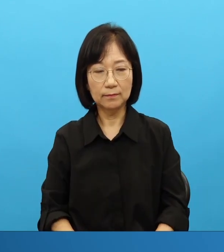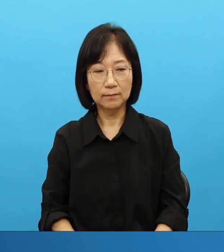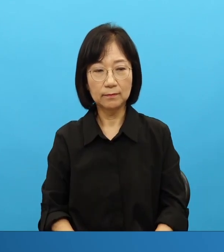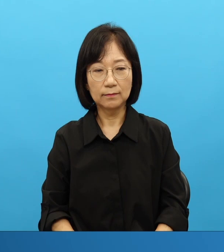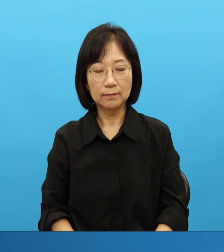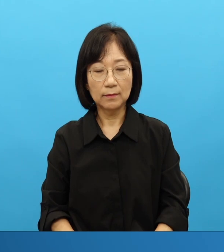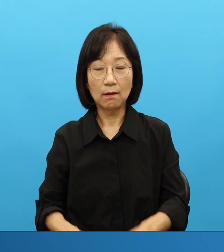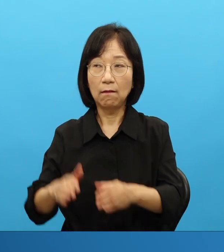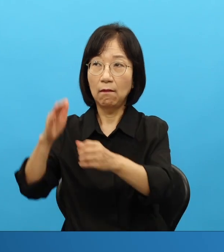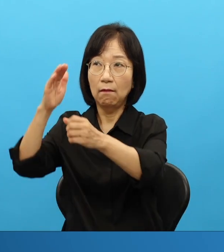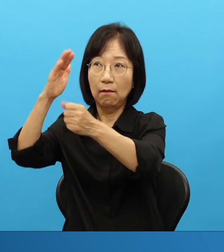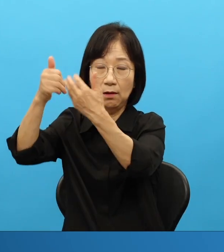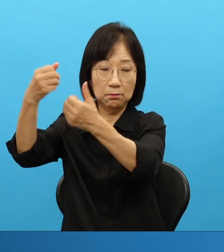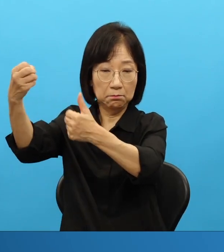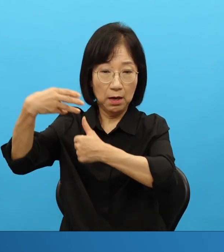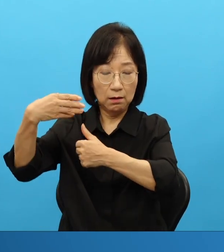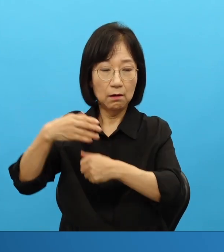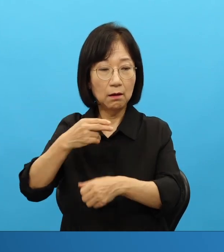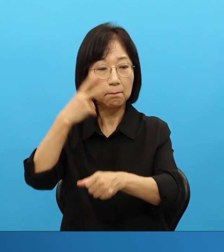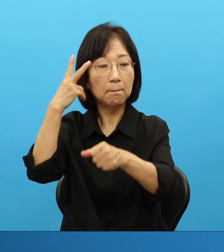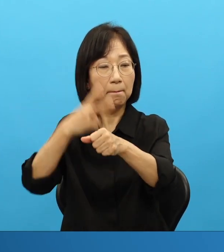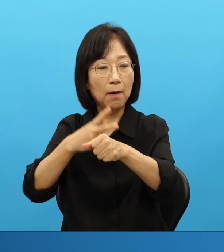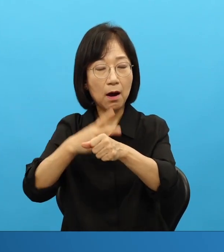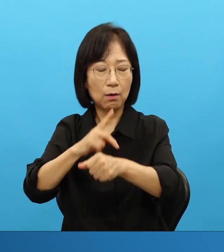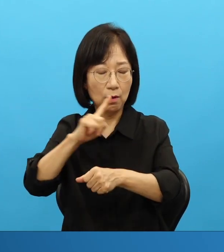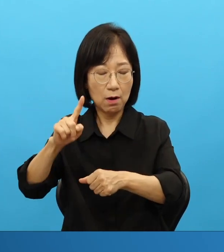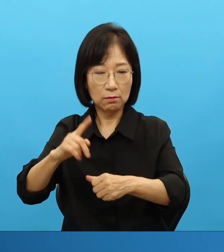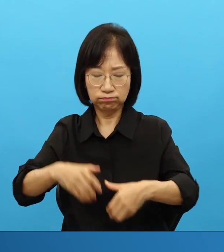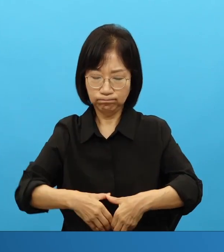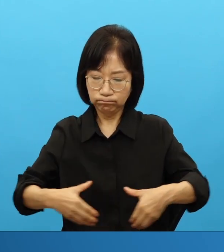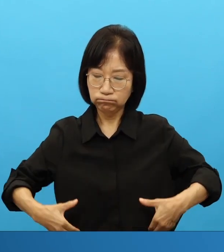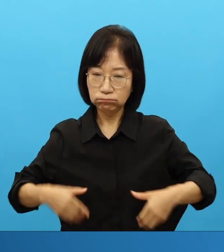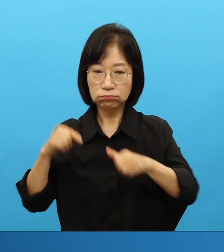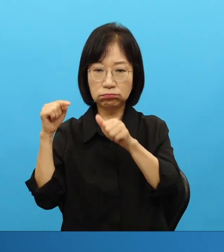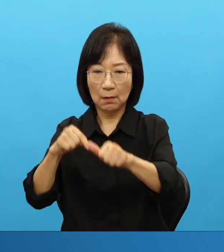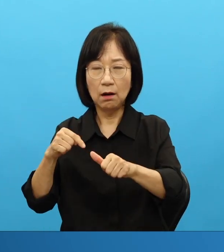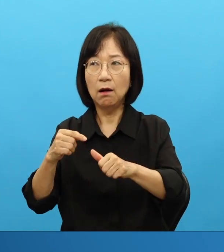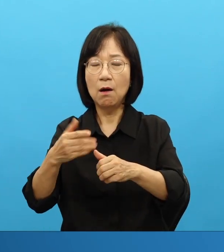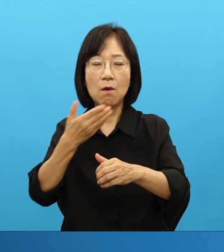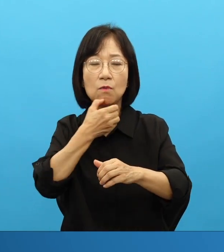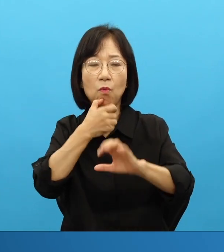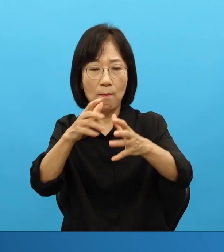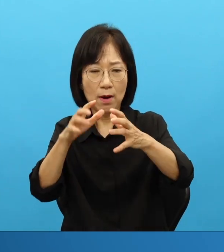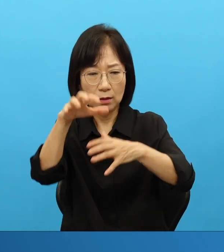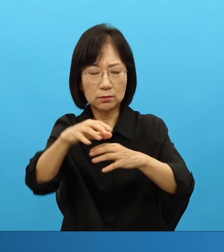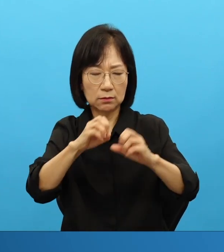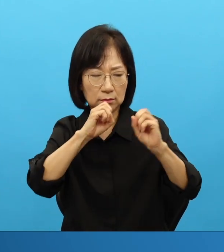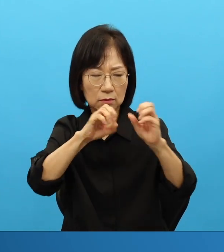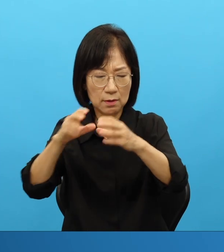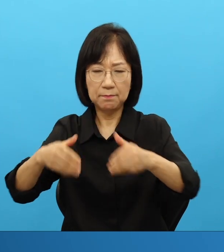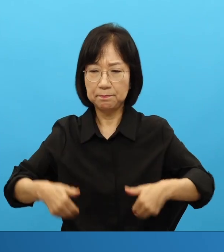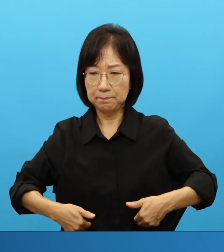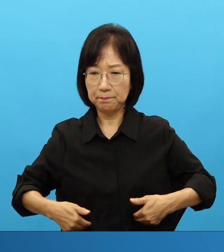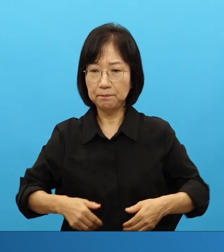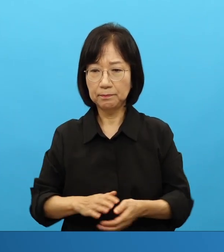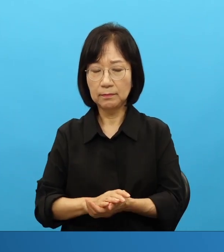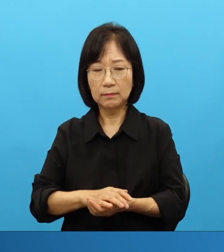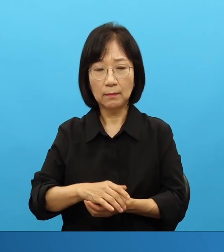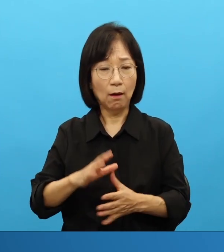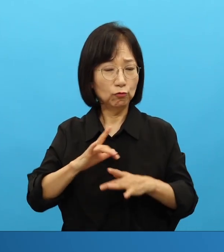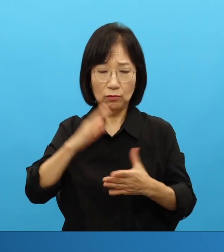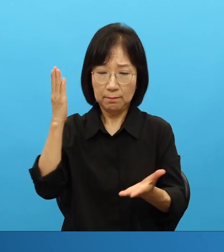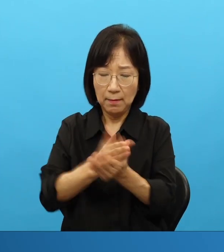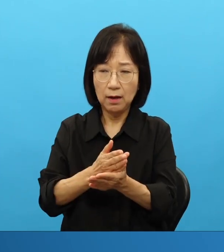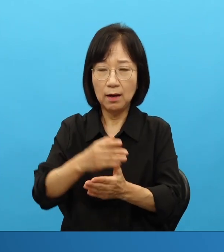담대하라. 로마에서 증거해야 하리라. Paul, be bold, for you must testify of me in Rome, God says. 바울아 두려워 말라니 가이사 앞에 서야 하리라. Paul,